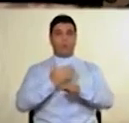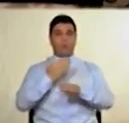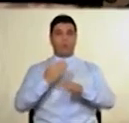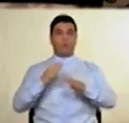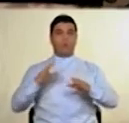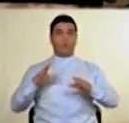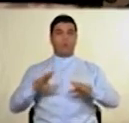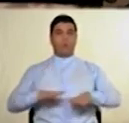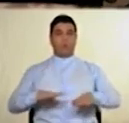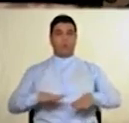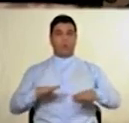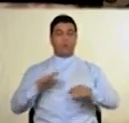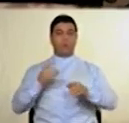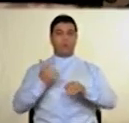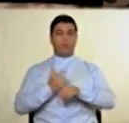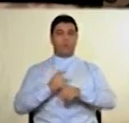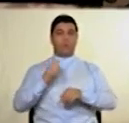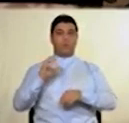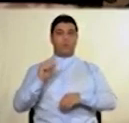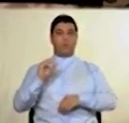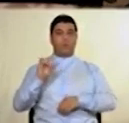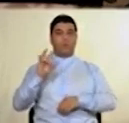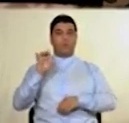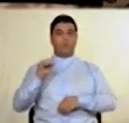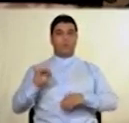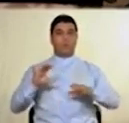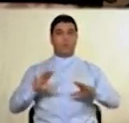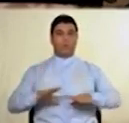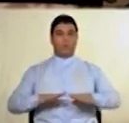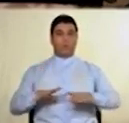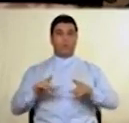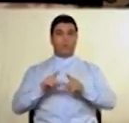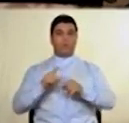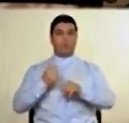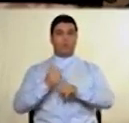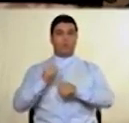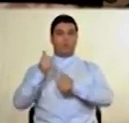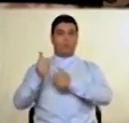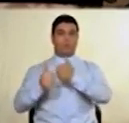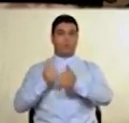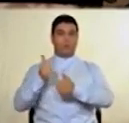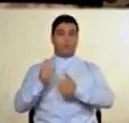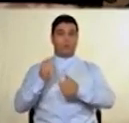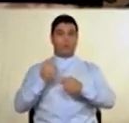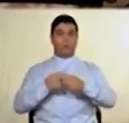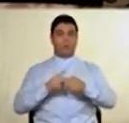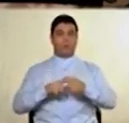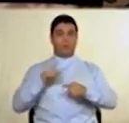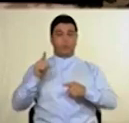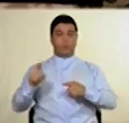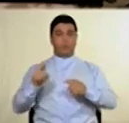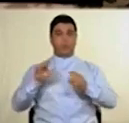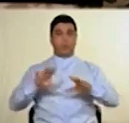zotli otlarini samoviylar deb, samoviy otlar deb yuqori baholagan edi. Va aynan ana